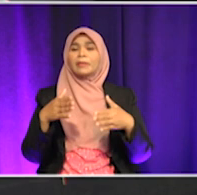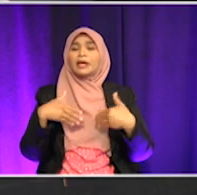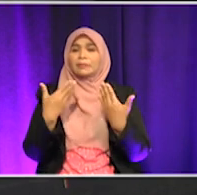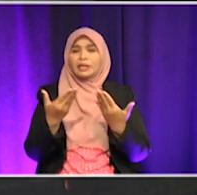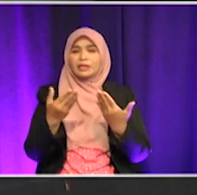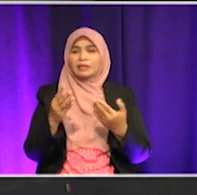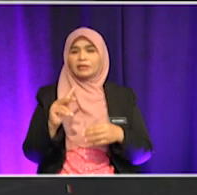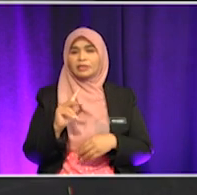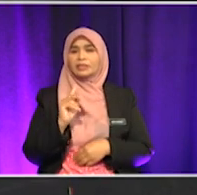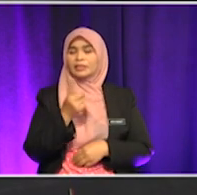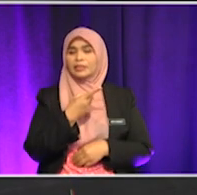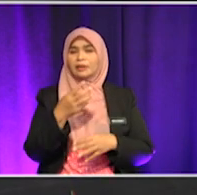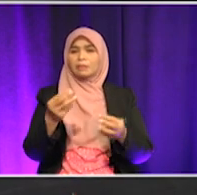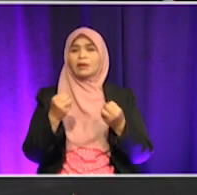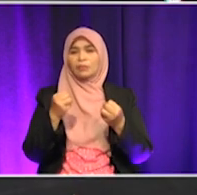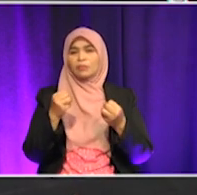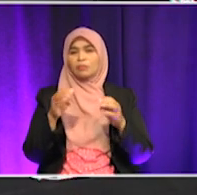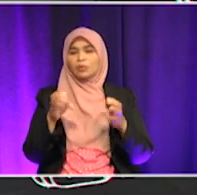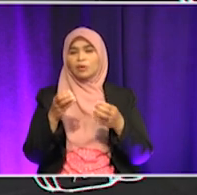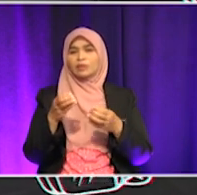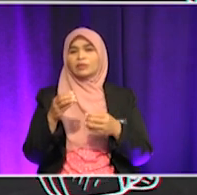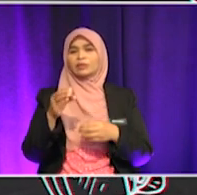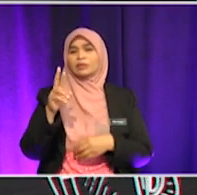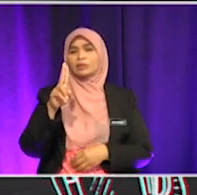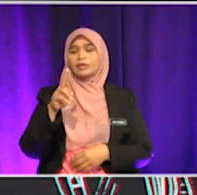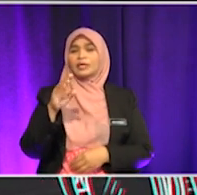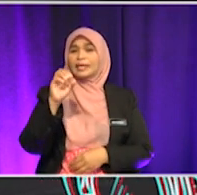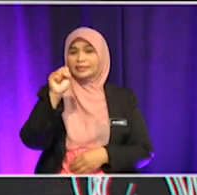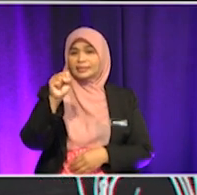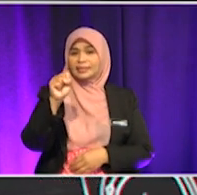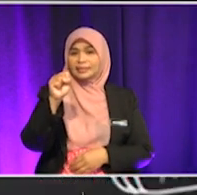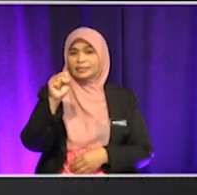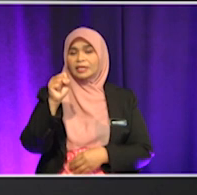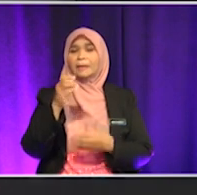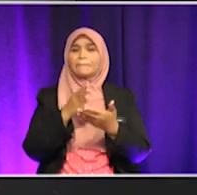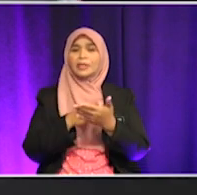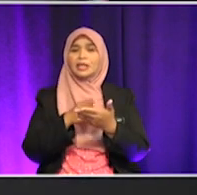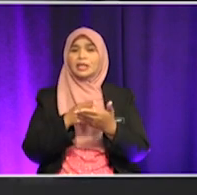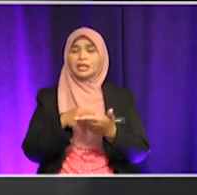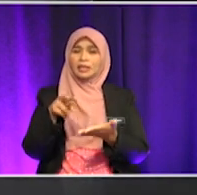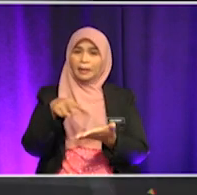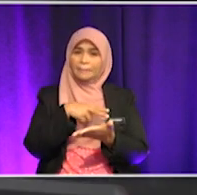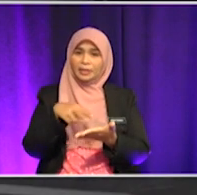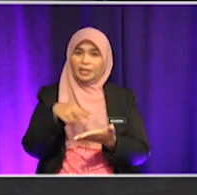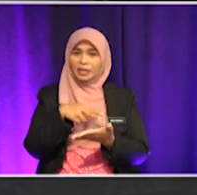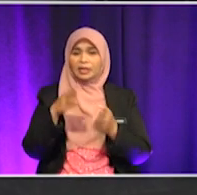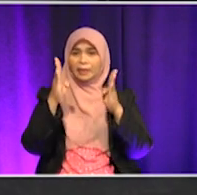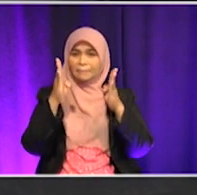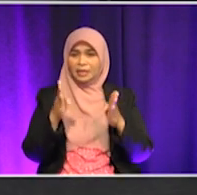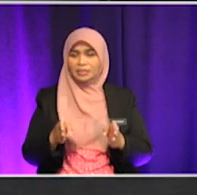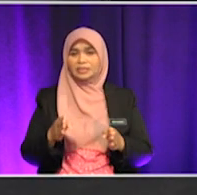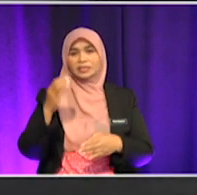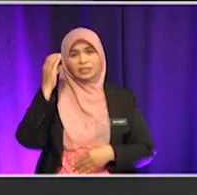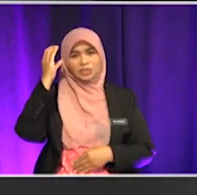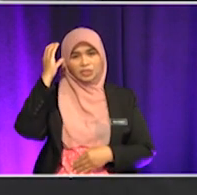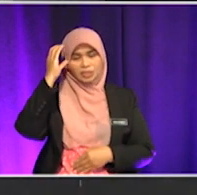terbitkan rumus S? S dulu. Bilangan penari berbangsa Cina. Bilangan penari berbangsa Cina. Jadi, murid-murid di rumah juga boleh cuba sekarang ini bersama